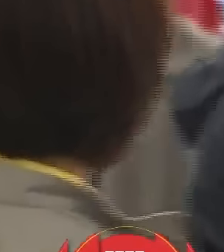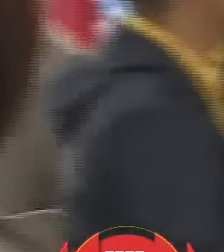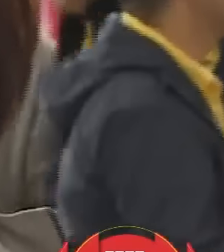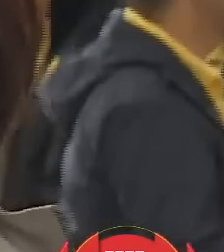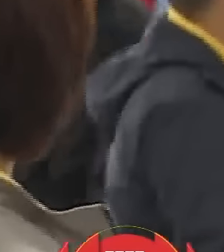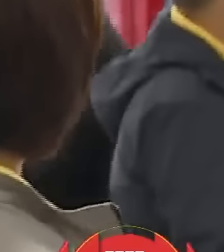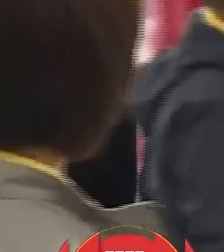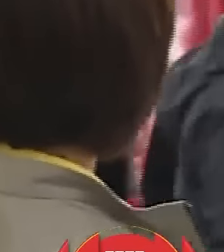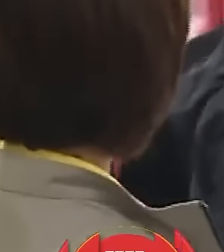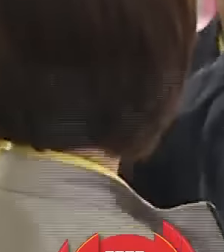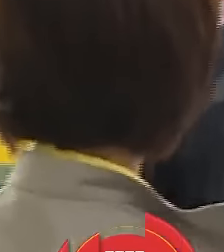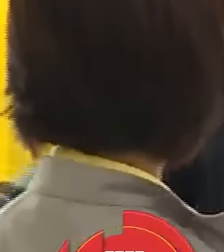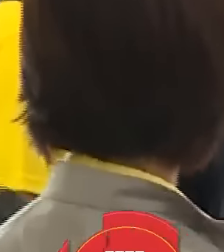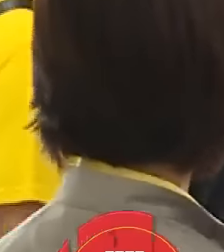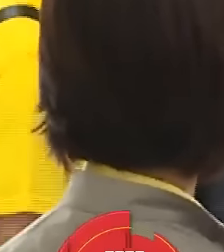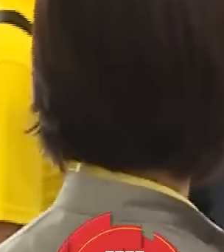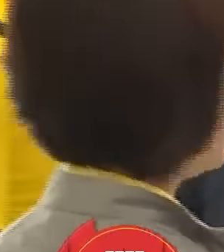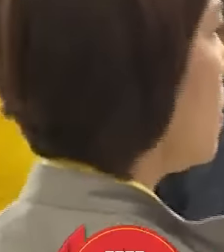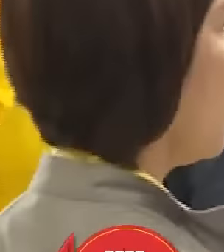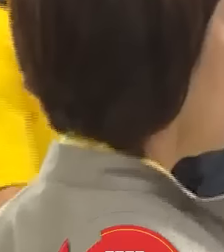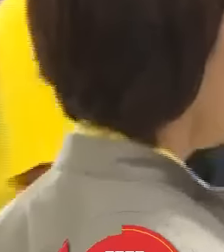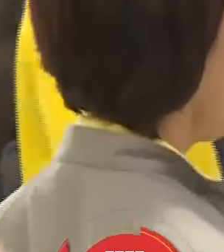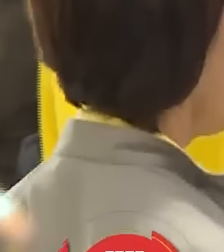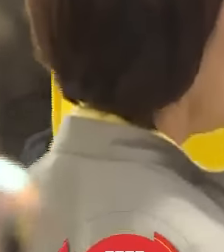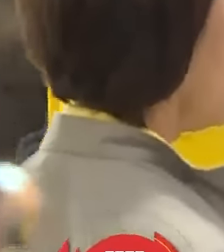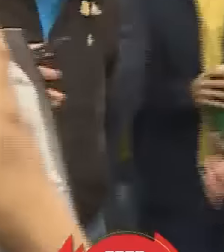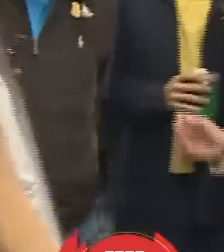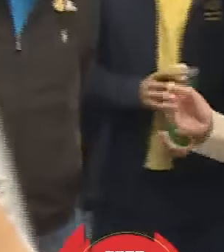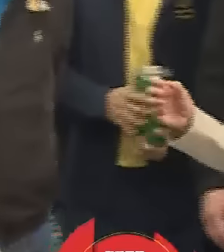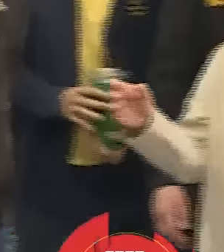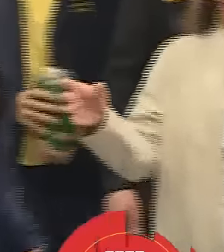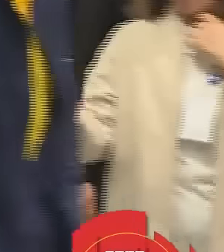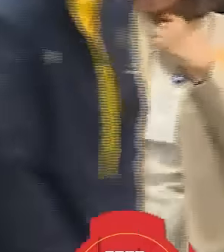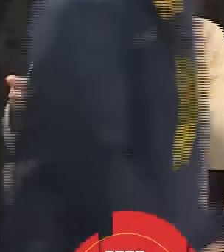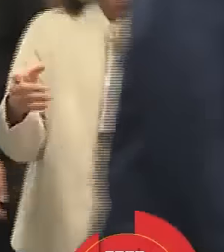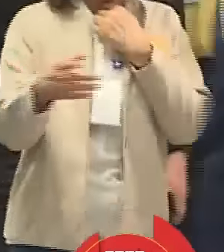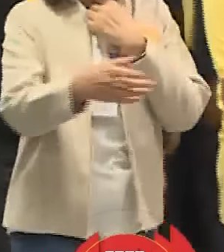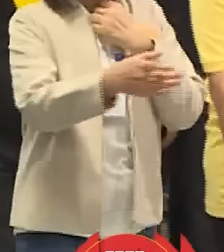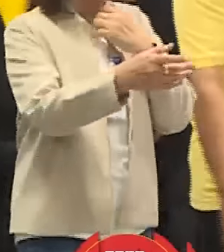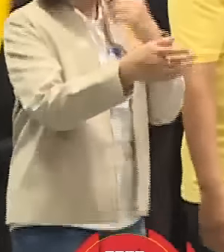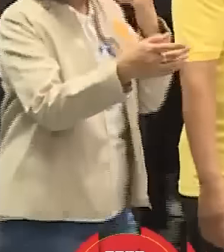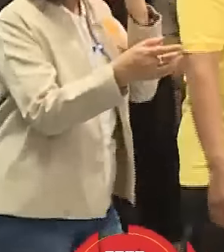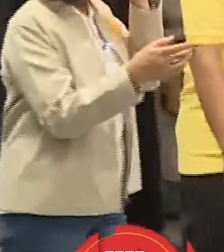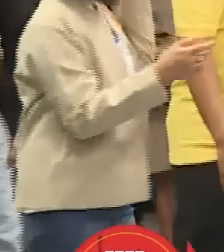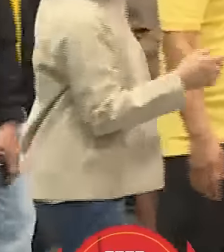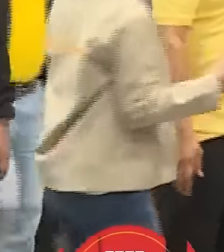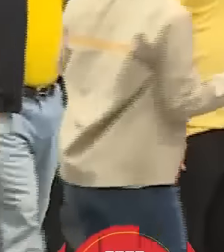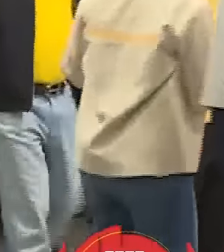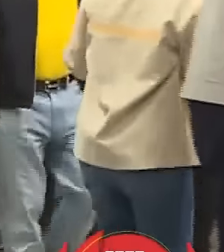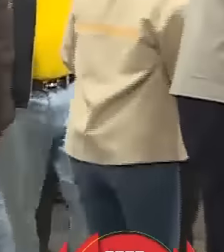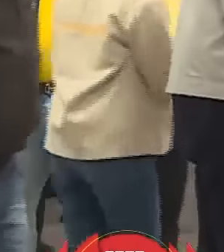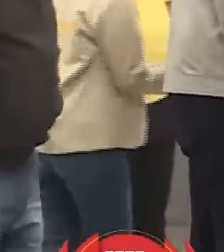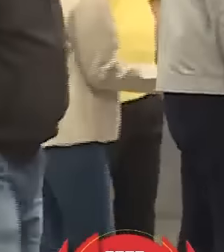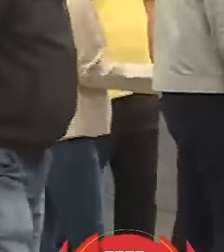ต้องการผู้โดยสารด้วยดูมาตรฐานความพร้อมต่างๆที่สำคัญนะรอบนี้นายกพูดถึงการเปลี่ยนชื่อค่ะจะเปลี่ยนชื่อสน